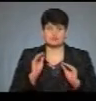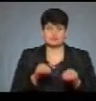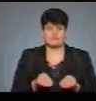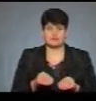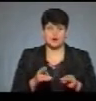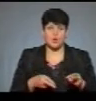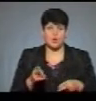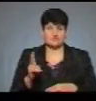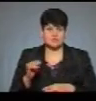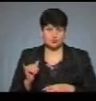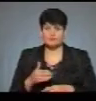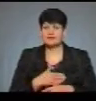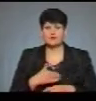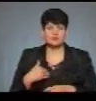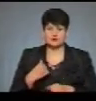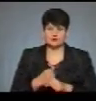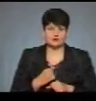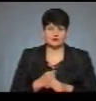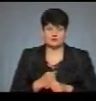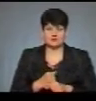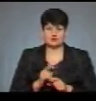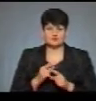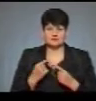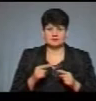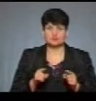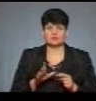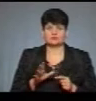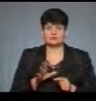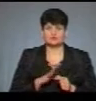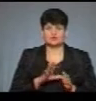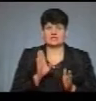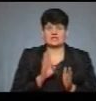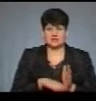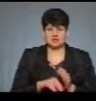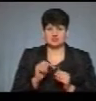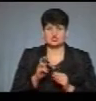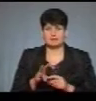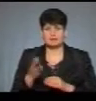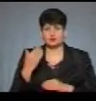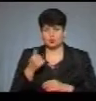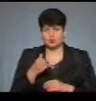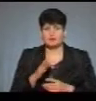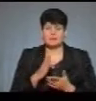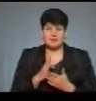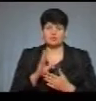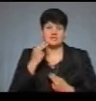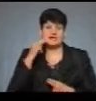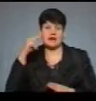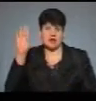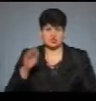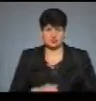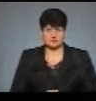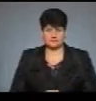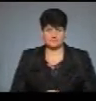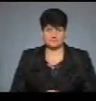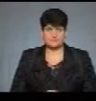оскільки ми не хотіли робити даунгрейд, щоб було містечко гіршим, ніж минулого року. Ми маємо щороку ставати тільки краще. Тобто